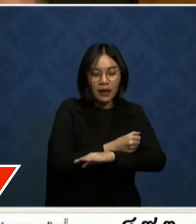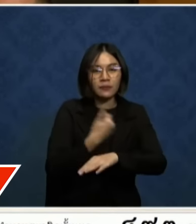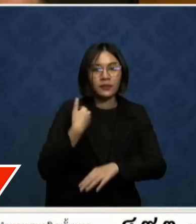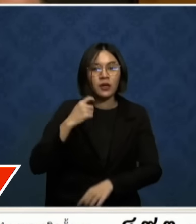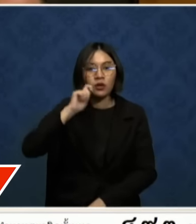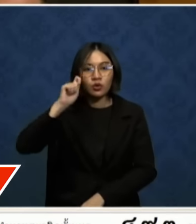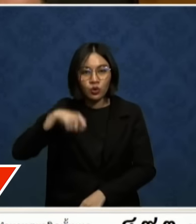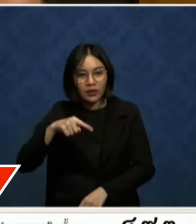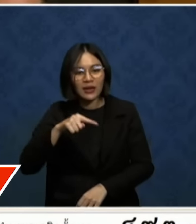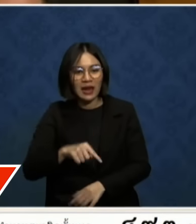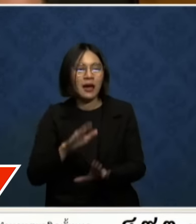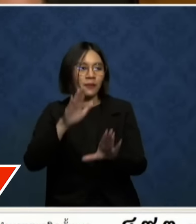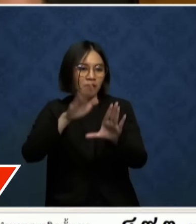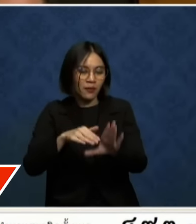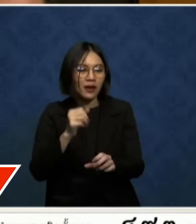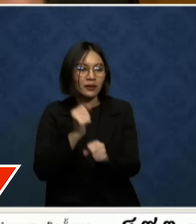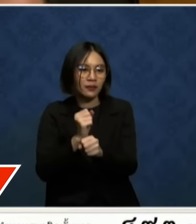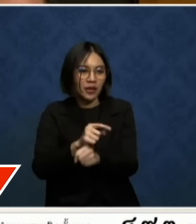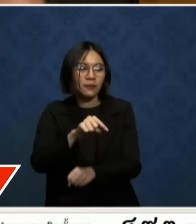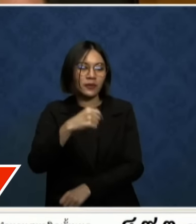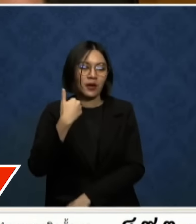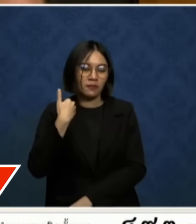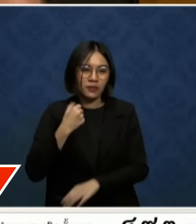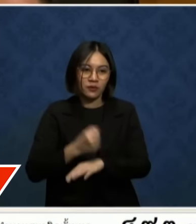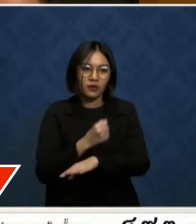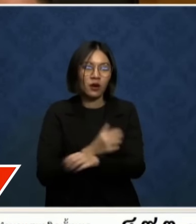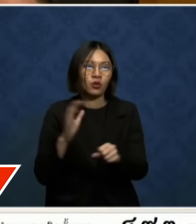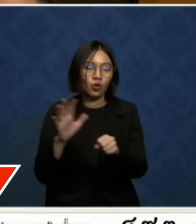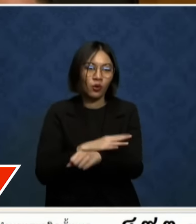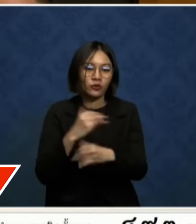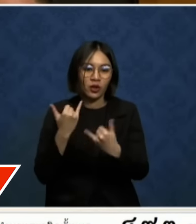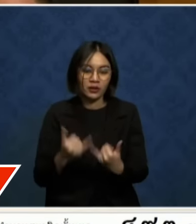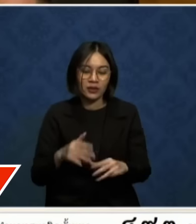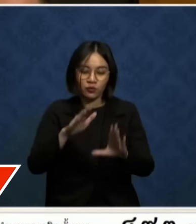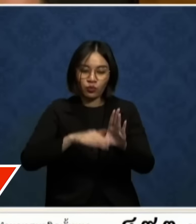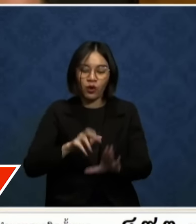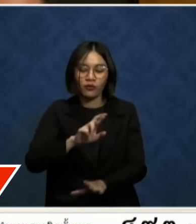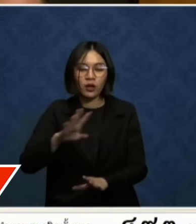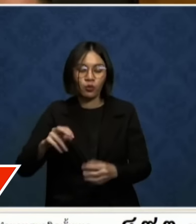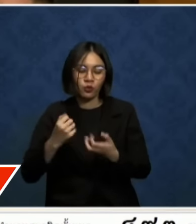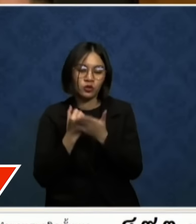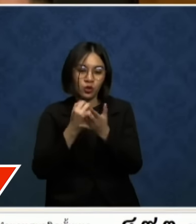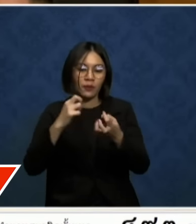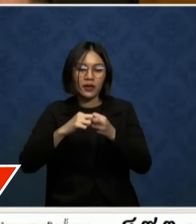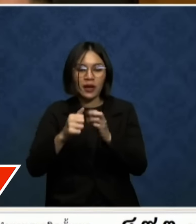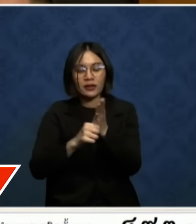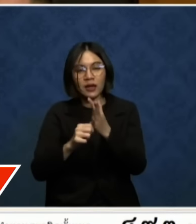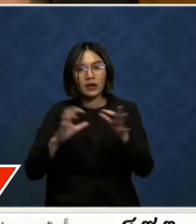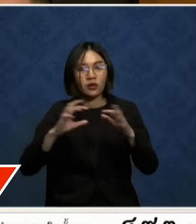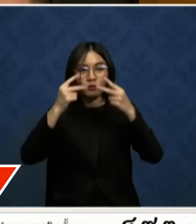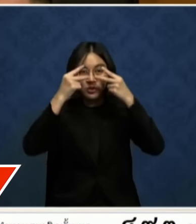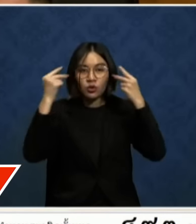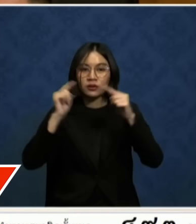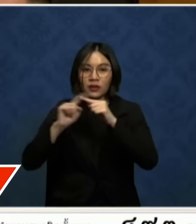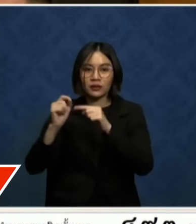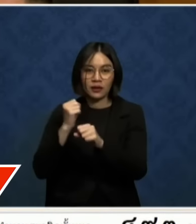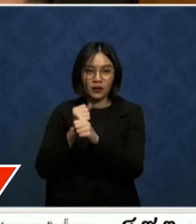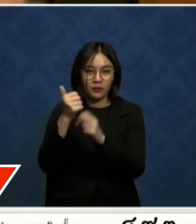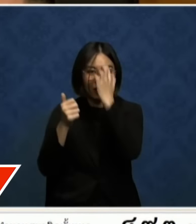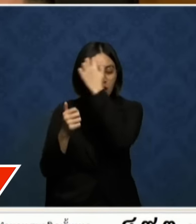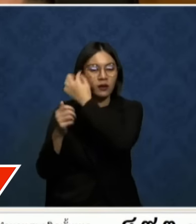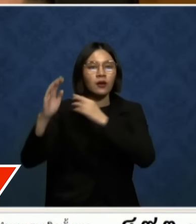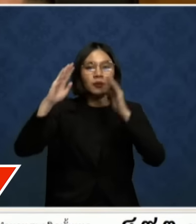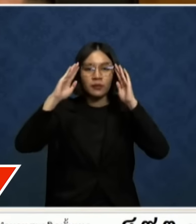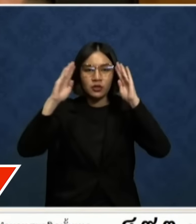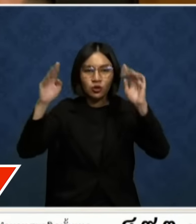ครนก็มาเติมเต็มในตรงนี้นะครับแล้วสุดท้ายเนี่ยเมื่อเอาทุกคนขึ้นมาระบบเราสามารถที่จะแก้ปัญหาในเรื่องของอาชญากรรมได้ผมคิดว่าบทเรียน